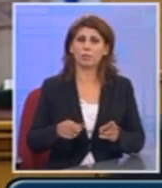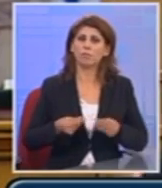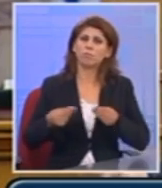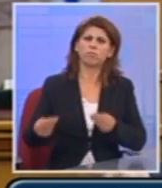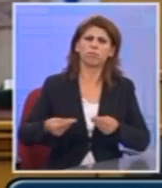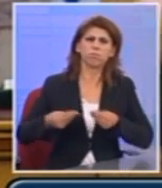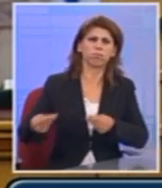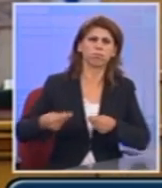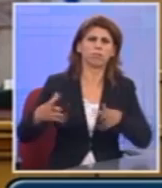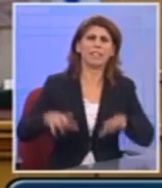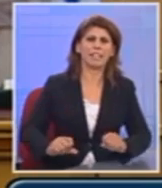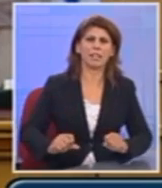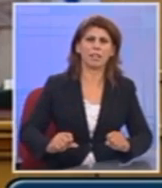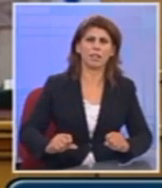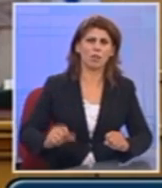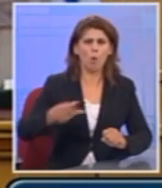κυριαρχίας